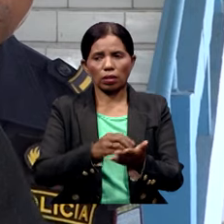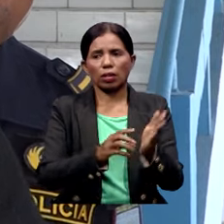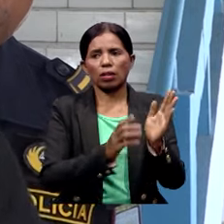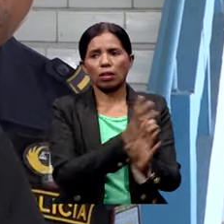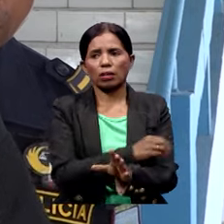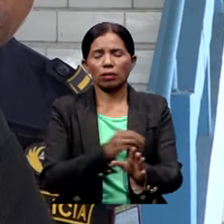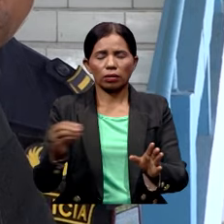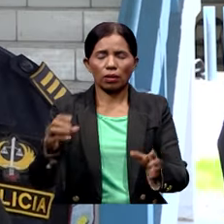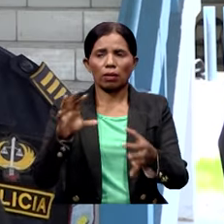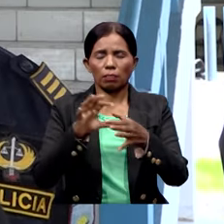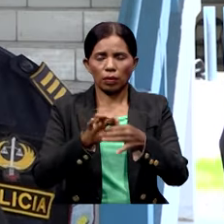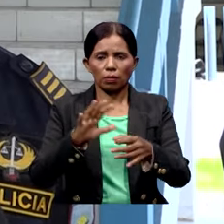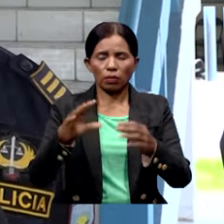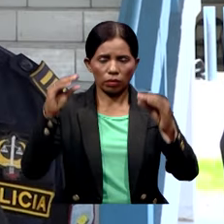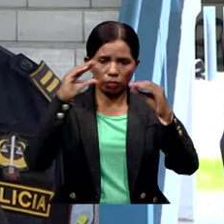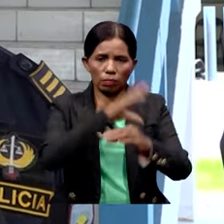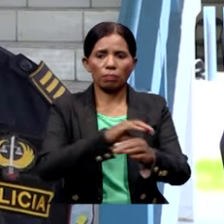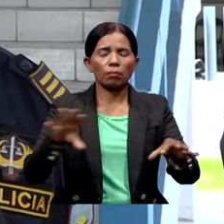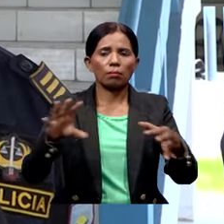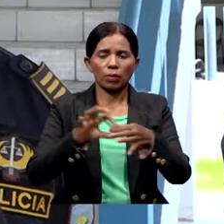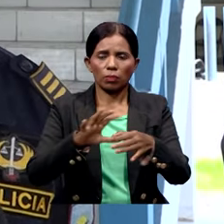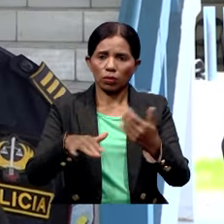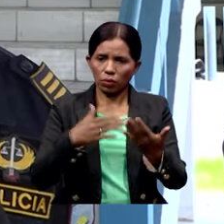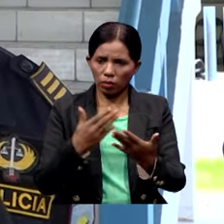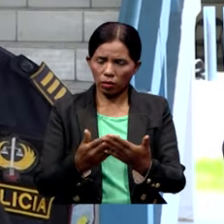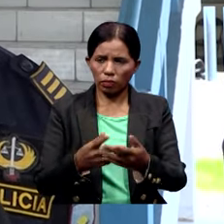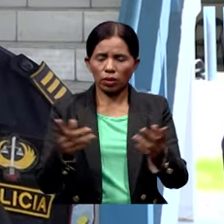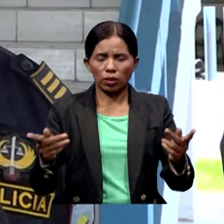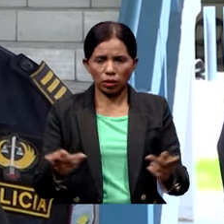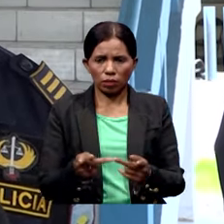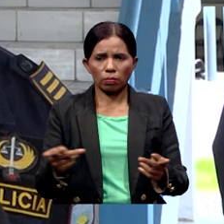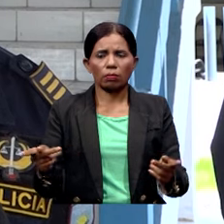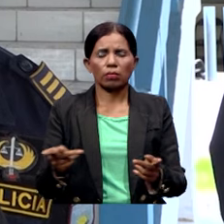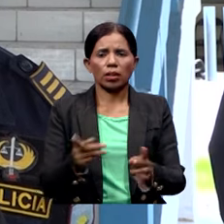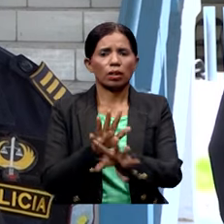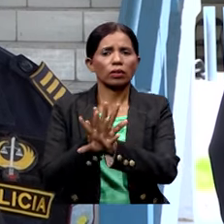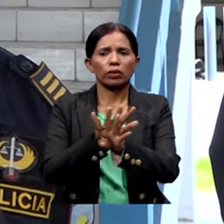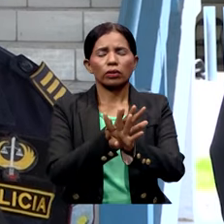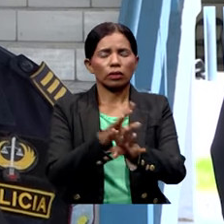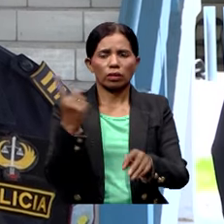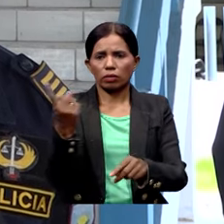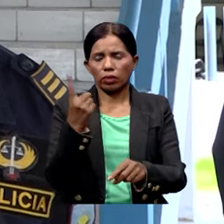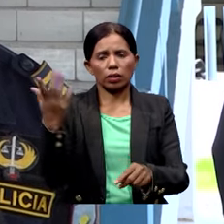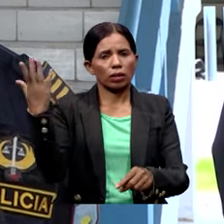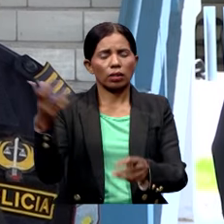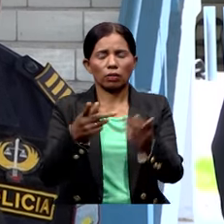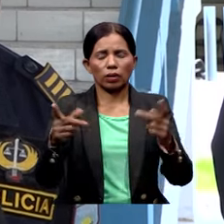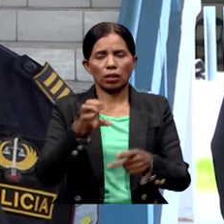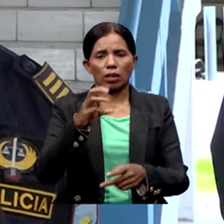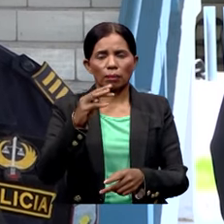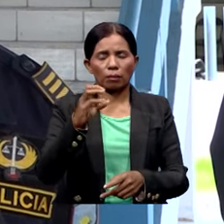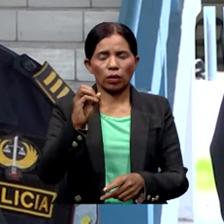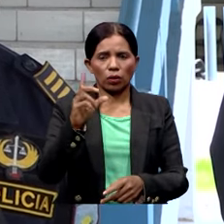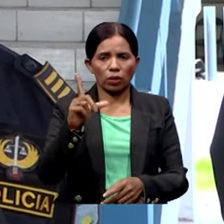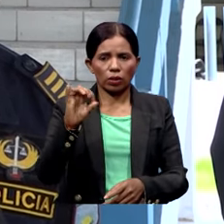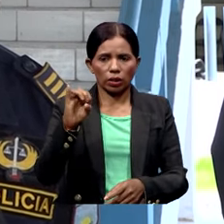itenia memus transit sir. Fatin na bema musu ingrapamento bebek ya rotunda elem loi